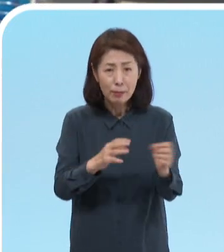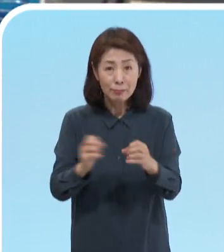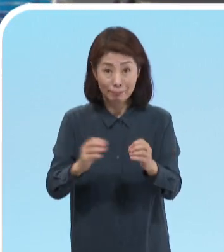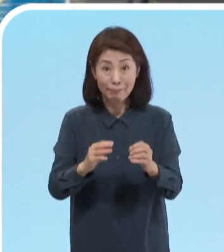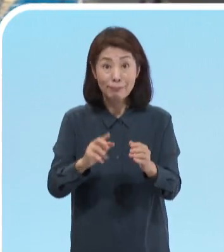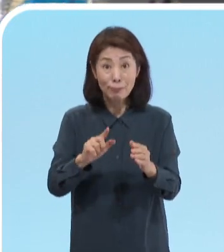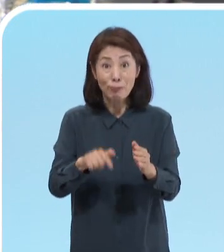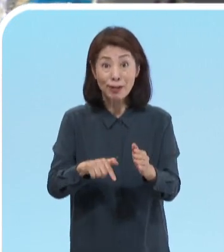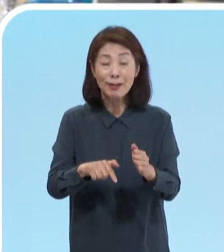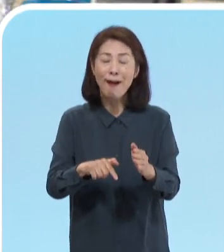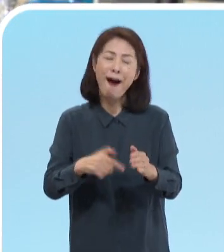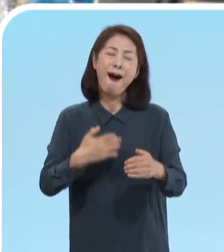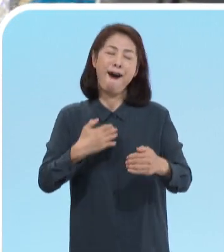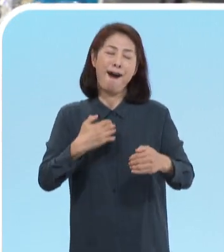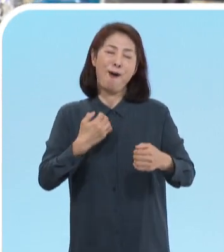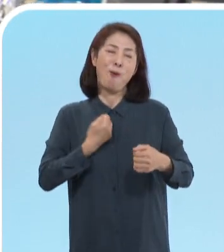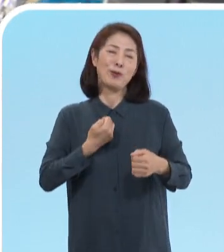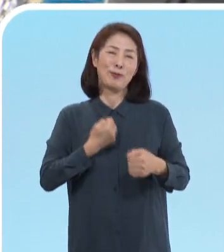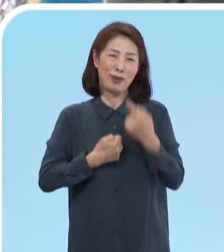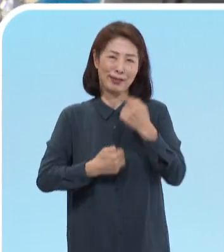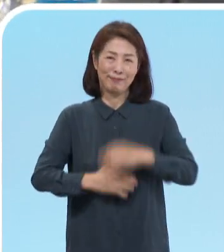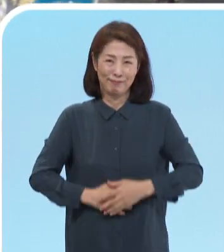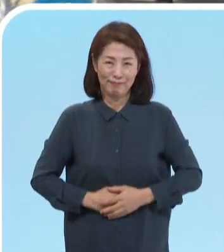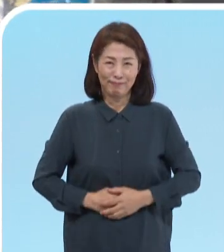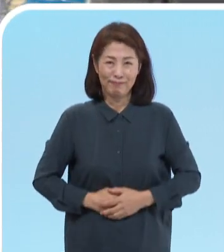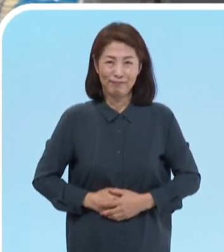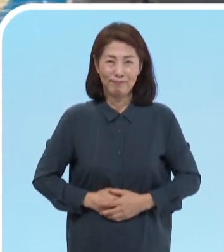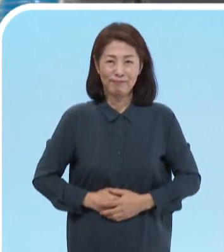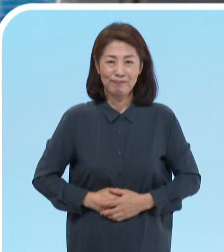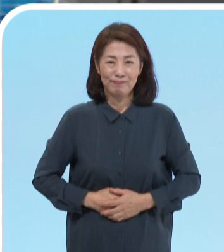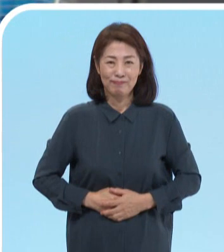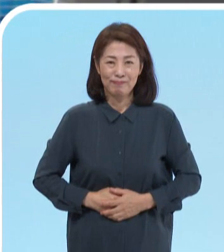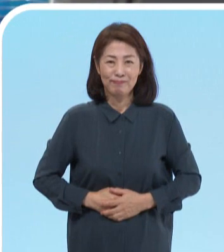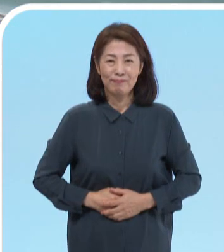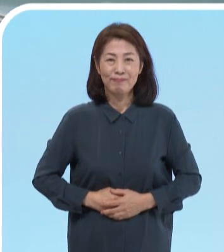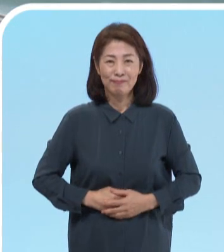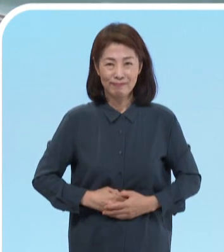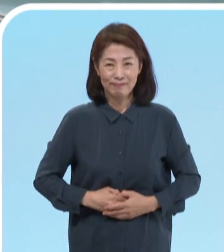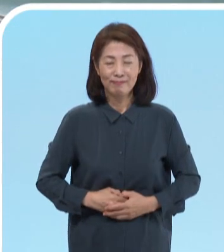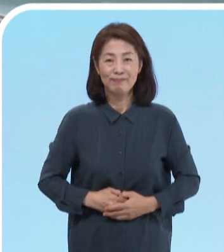っと悪いかなっていうのを言い合うとこが面白かったです。